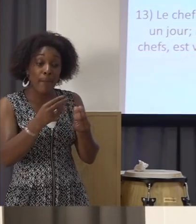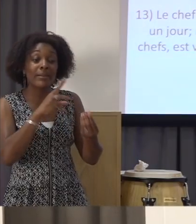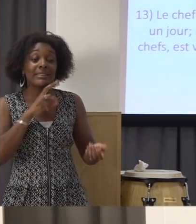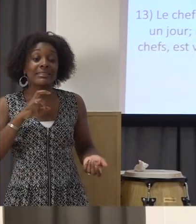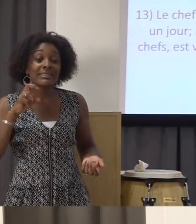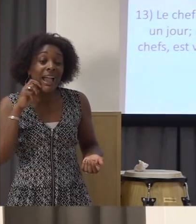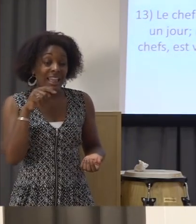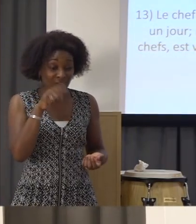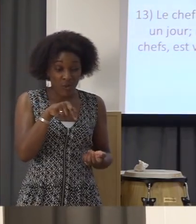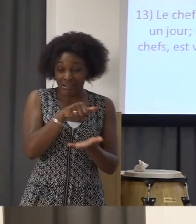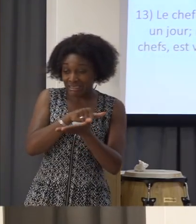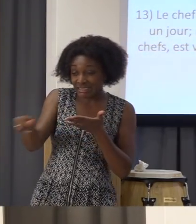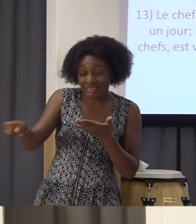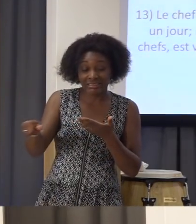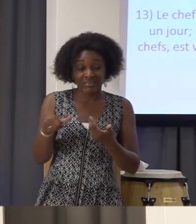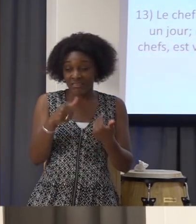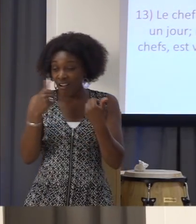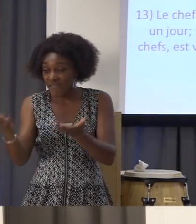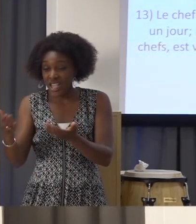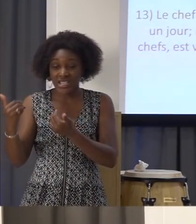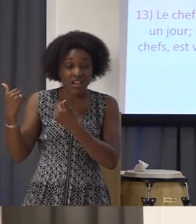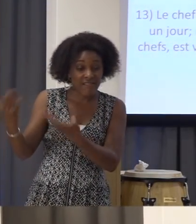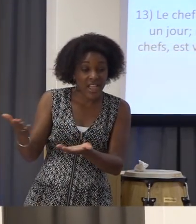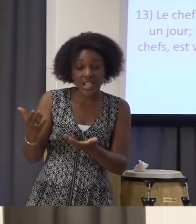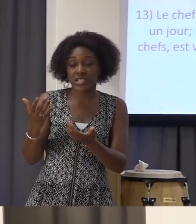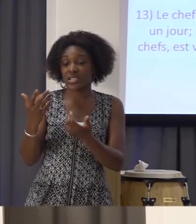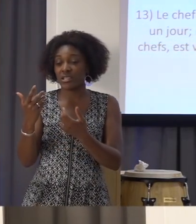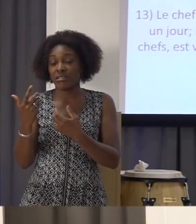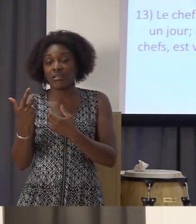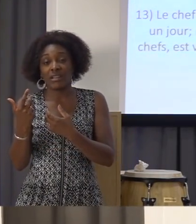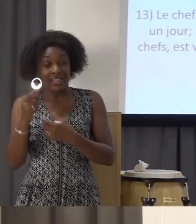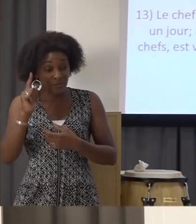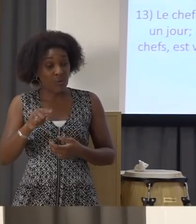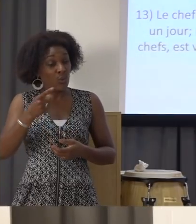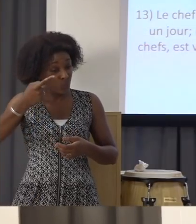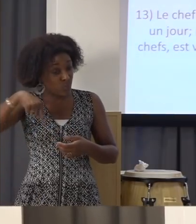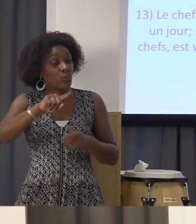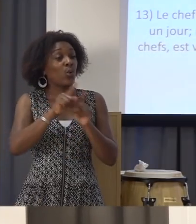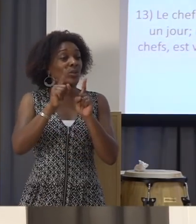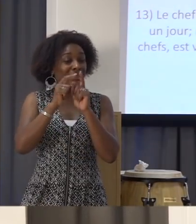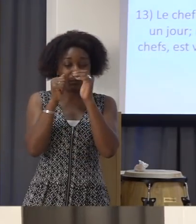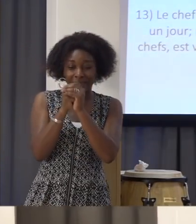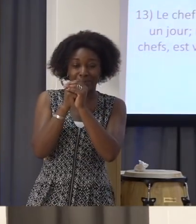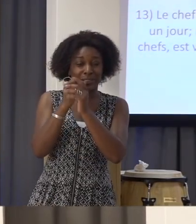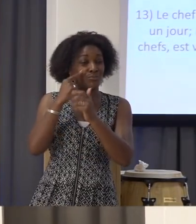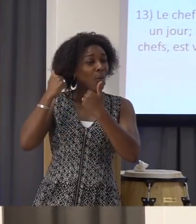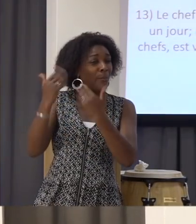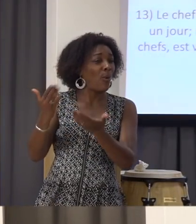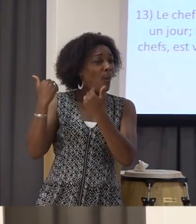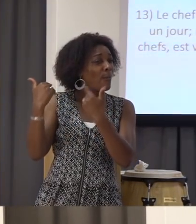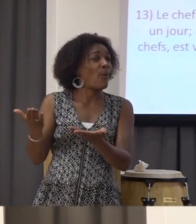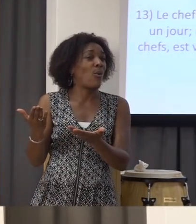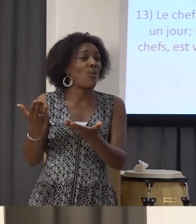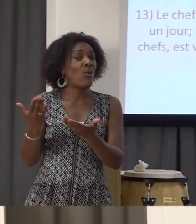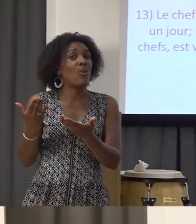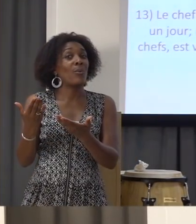combat, de renverser les autels. Nous devons aussi renverser les autels. Il